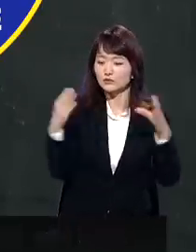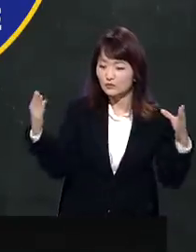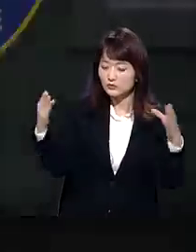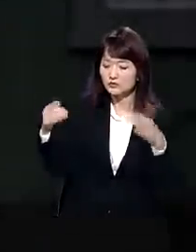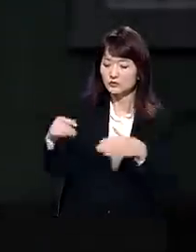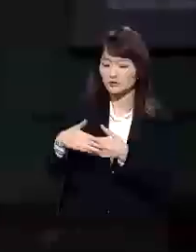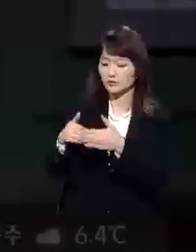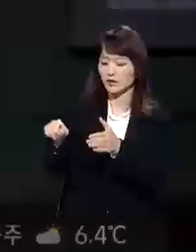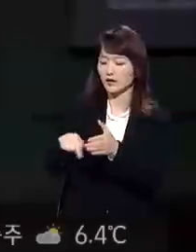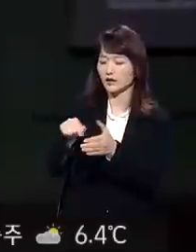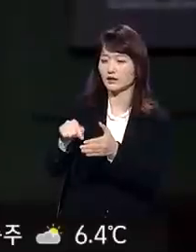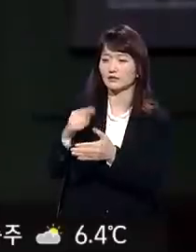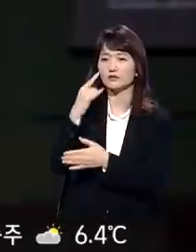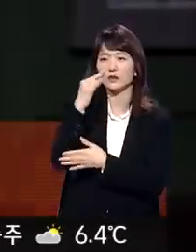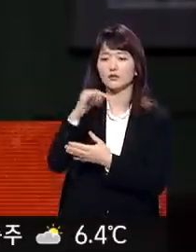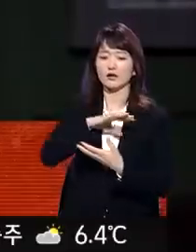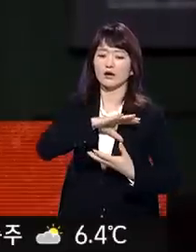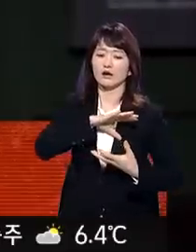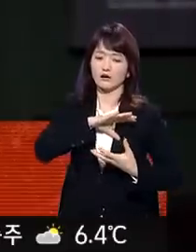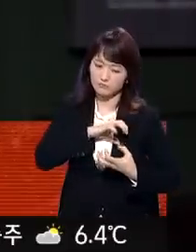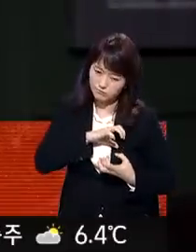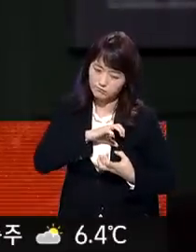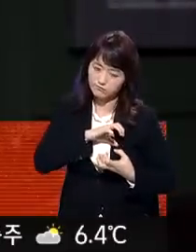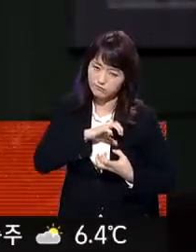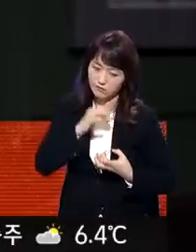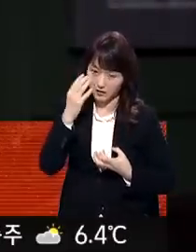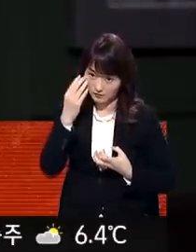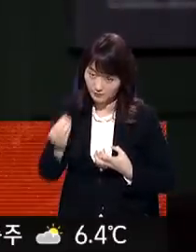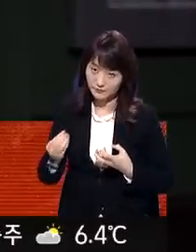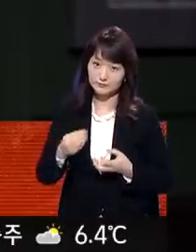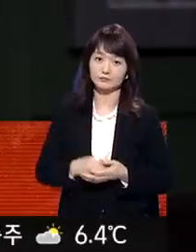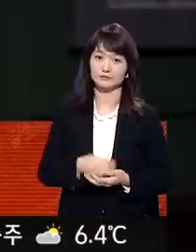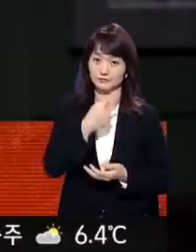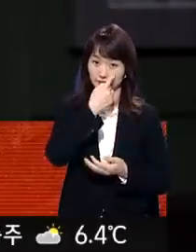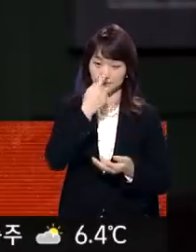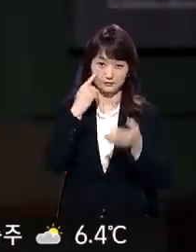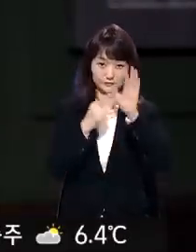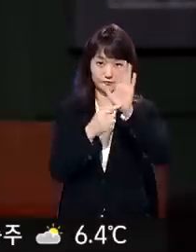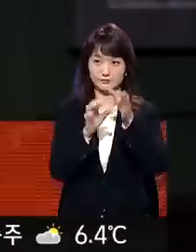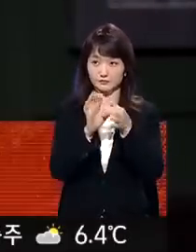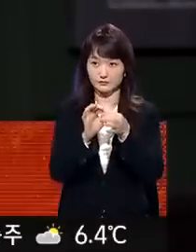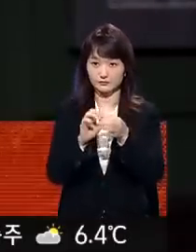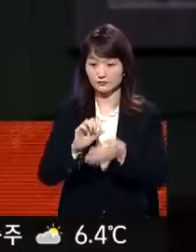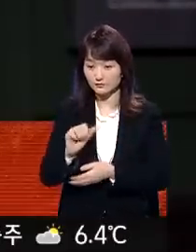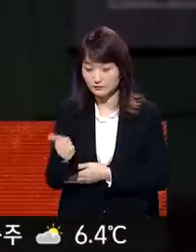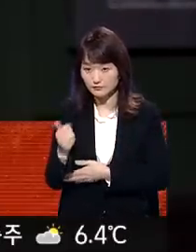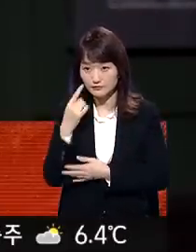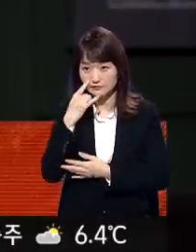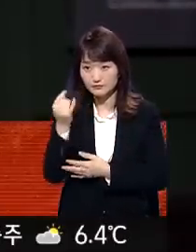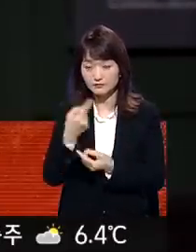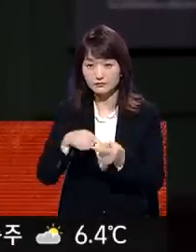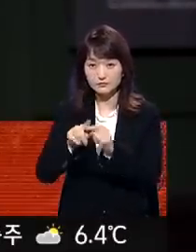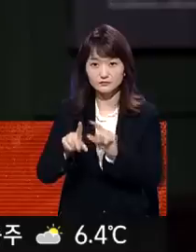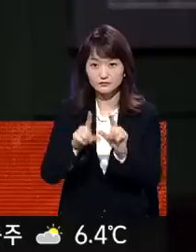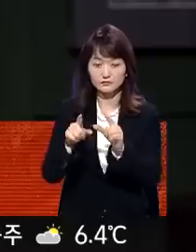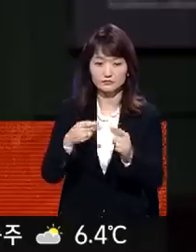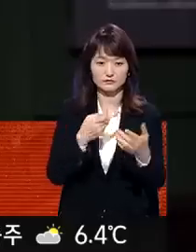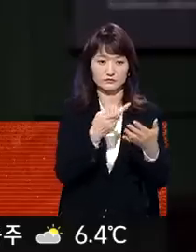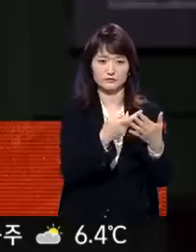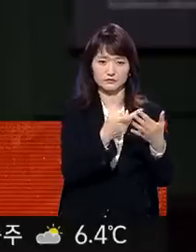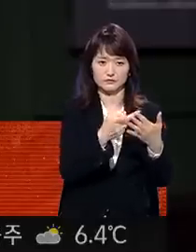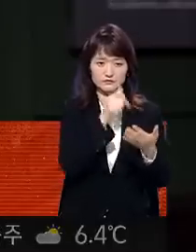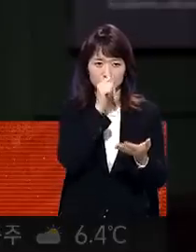어머니가 심정지 상태로 발견이 된 겁니다. 경찰은 같이 찾아낸 이 증거를 토대로 해서 이 숨진 어머니 와 함께 살던 이 작은 아들을